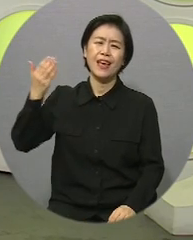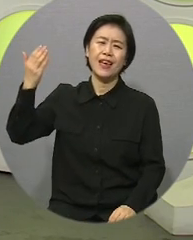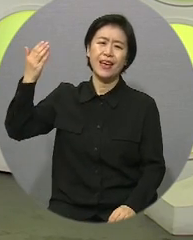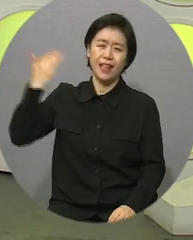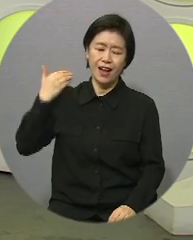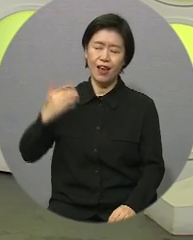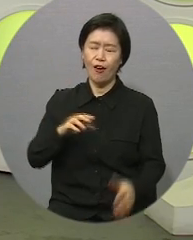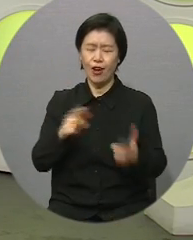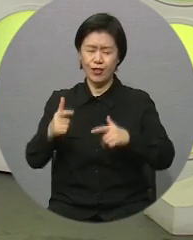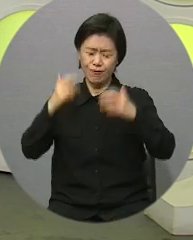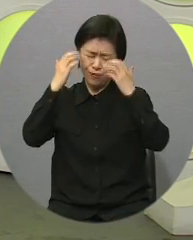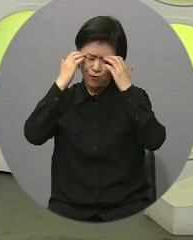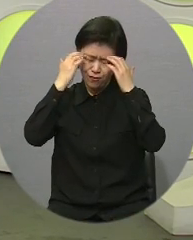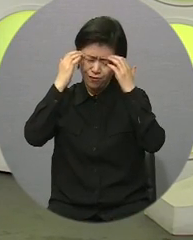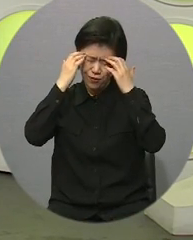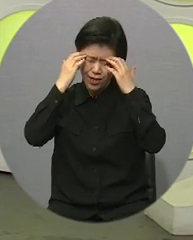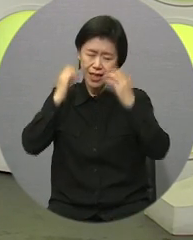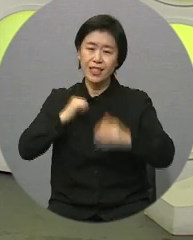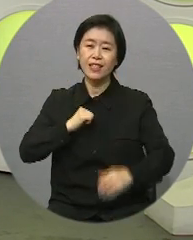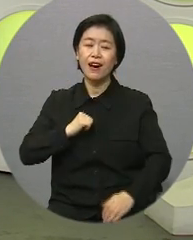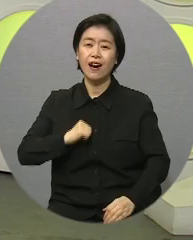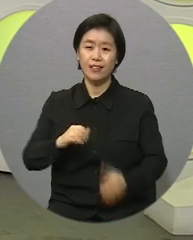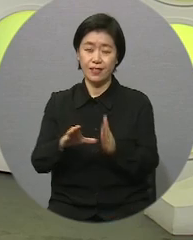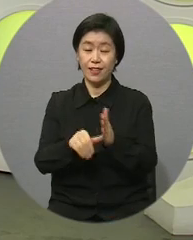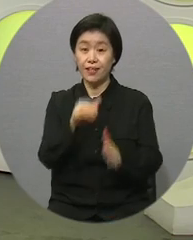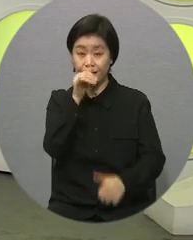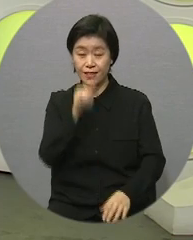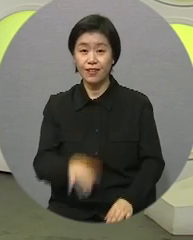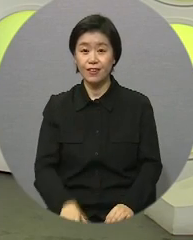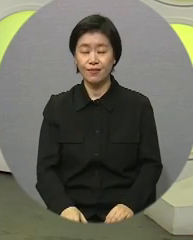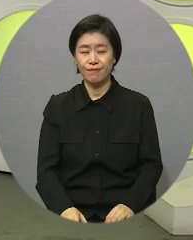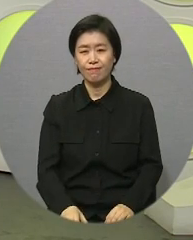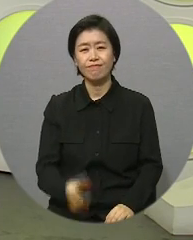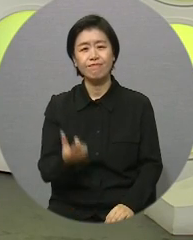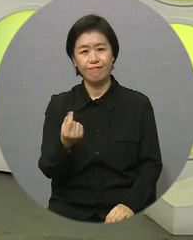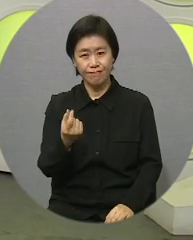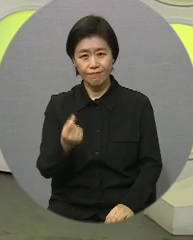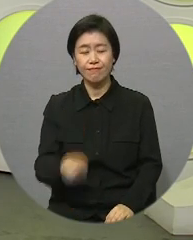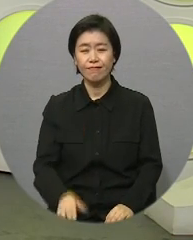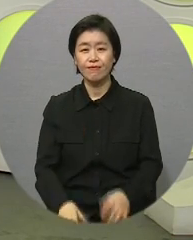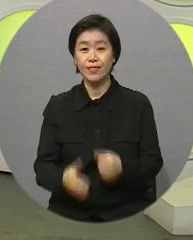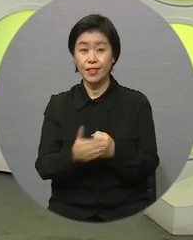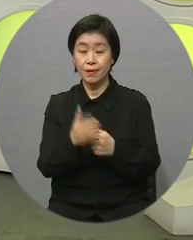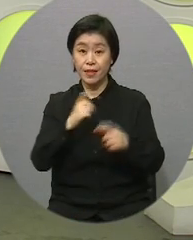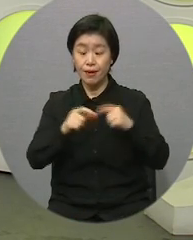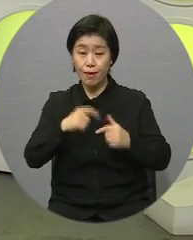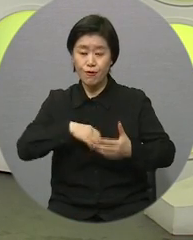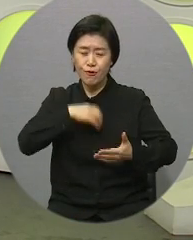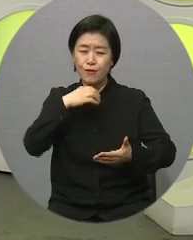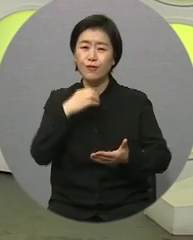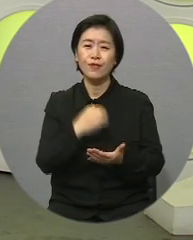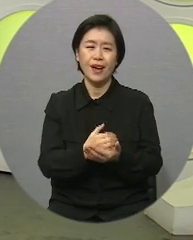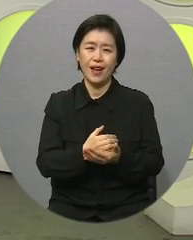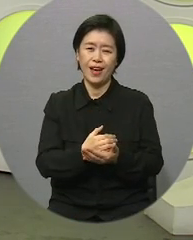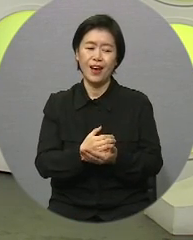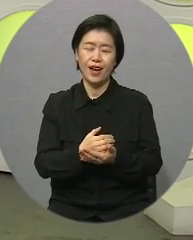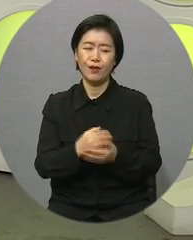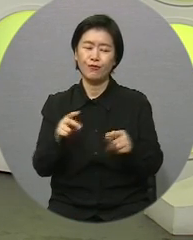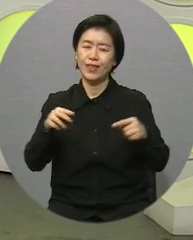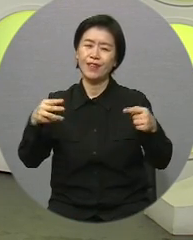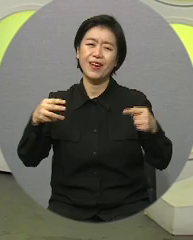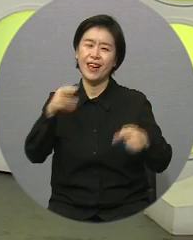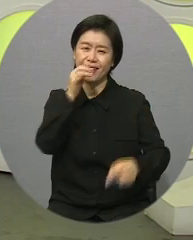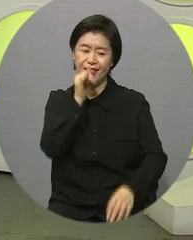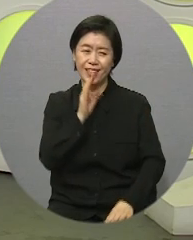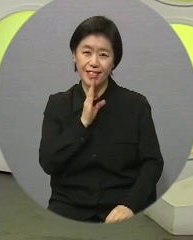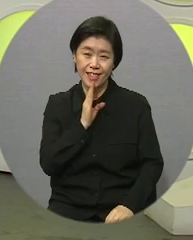있었어요 그렇죠 정말 그게 더욱더 좀 가슴이 뿌듯하고 많은분 분들이 열광을 했던게 그 시기가